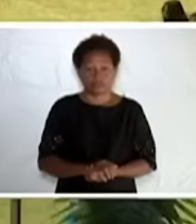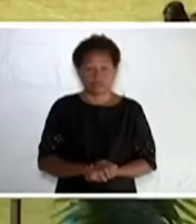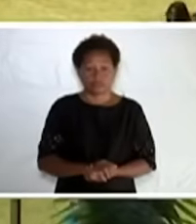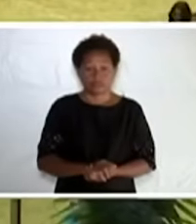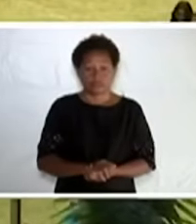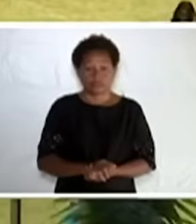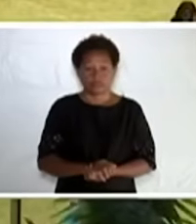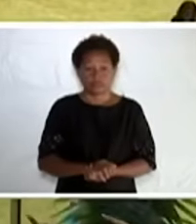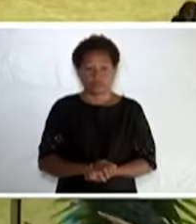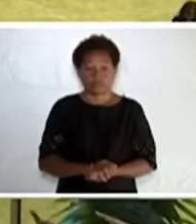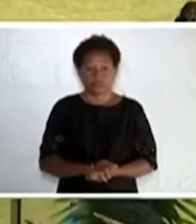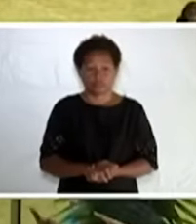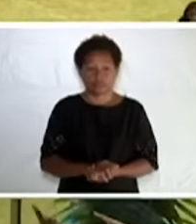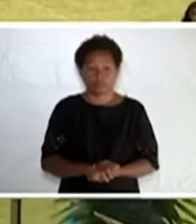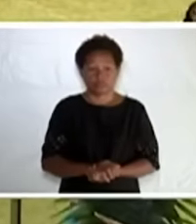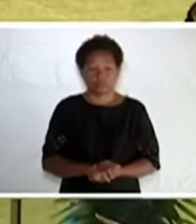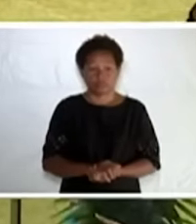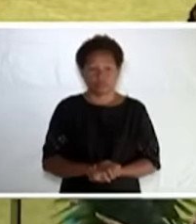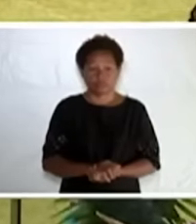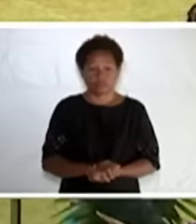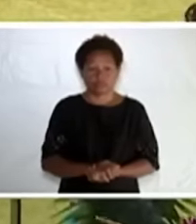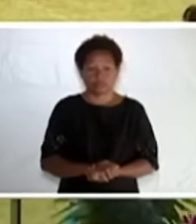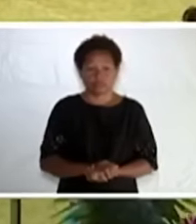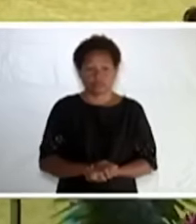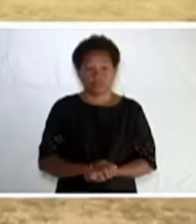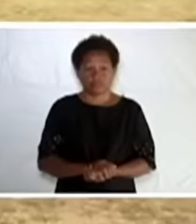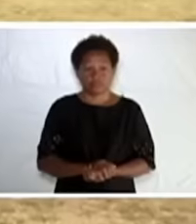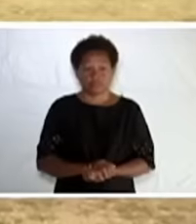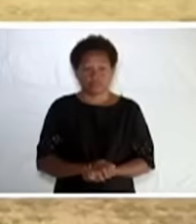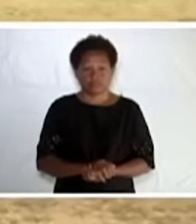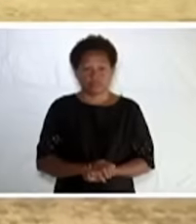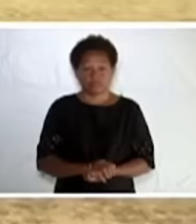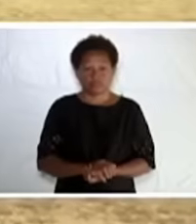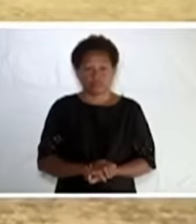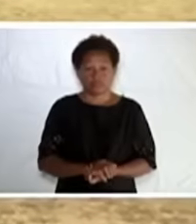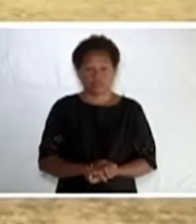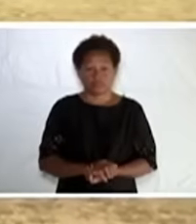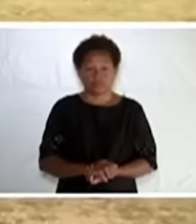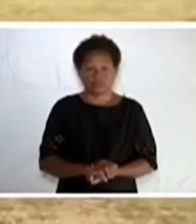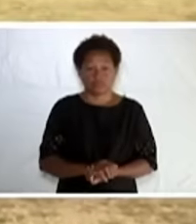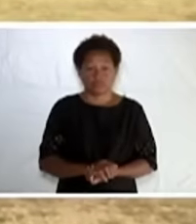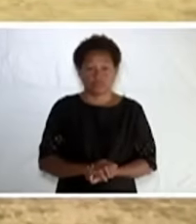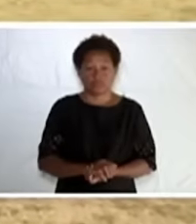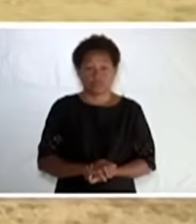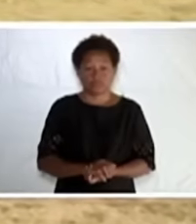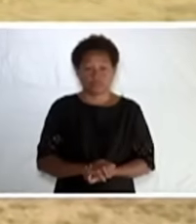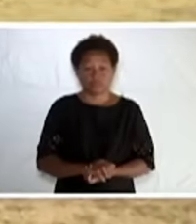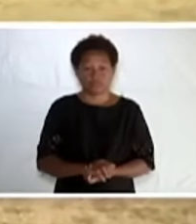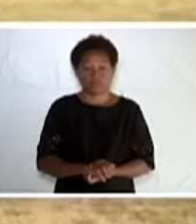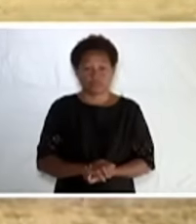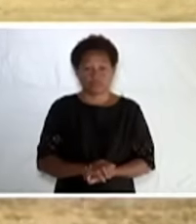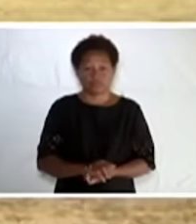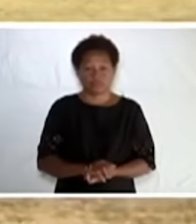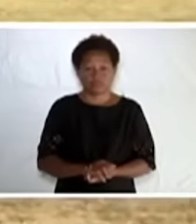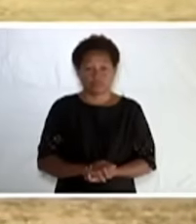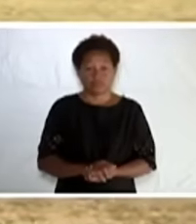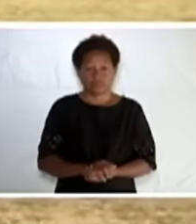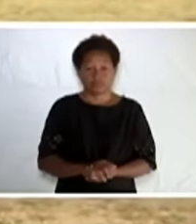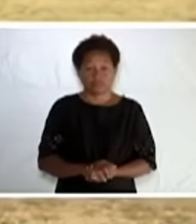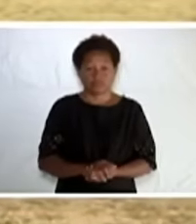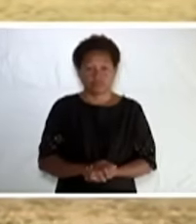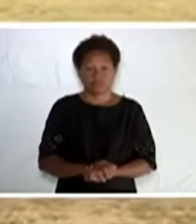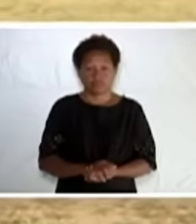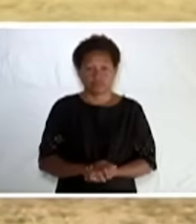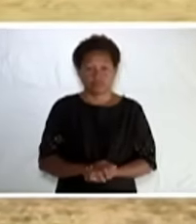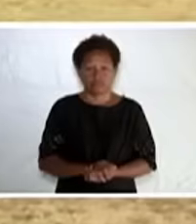ना ज़्यादा गर्मी है ना बारिश हो रही है, थोड़ी थोड़ी बदली सी छाई है, लेकिन एकदम से साफ मौसम है। आप जहाँ भी हैं,